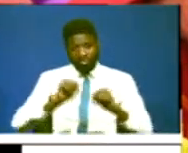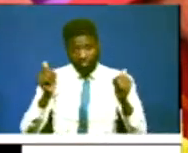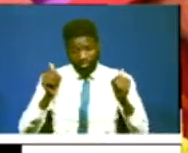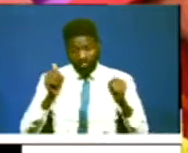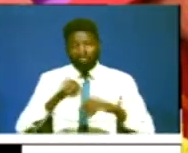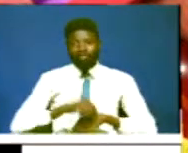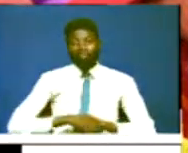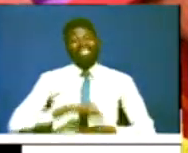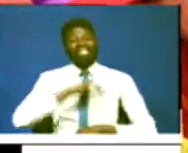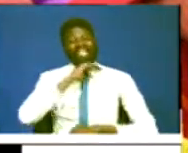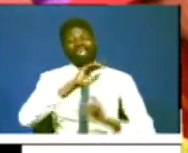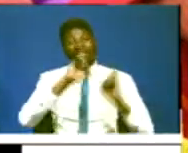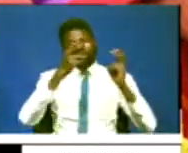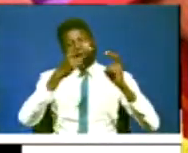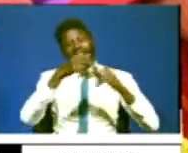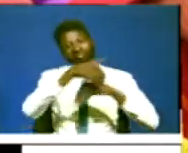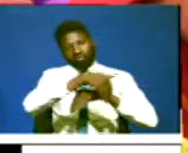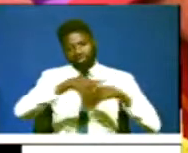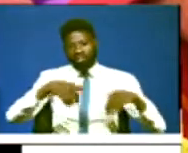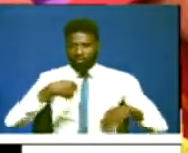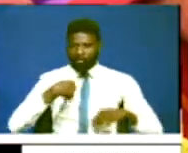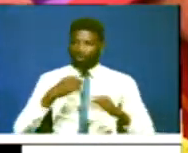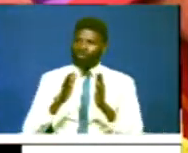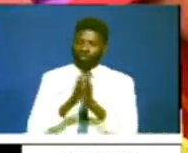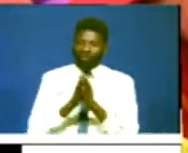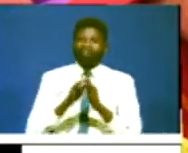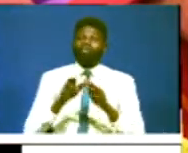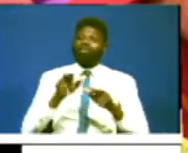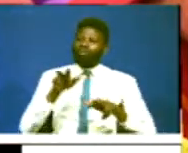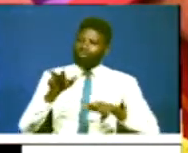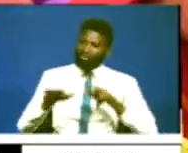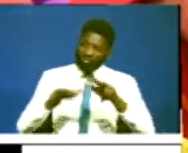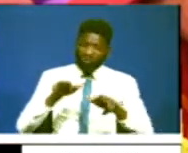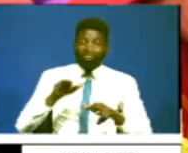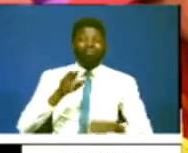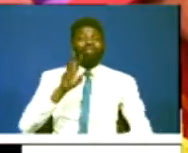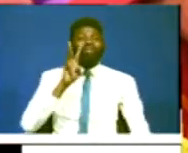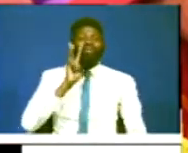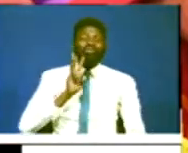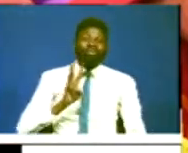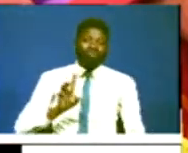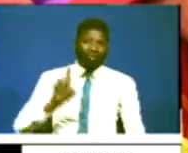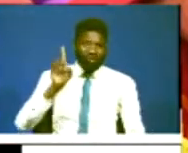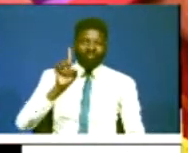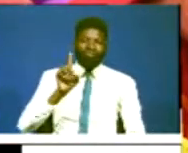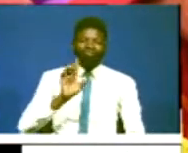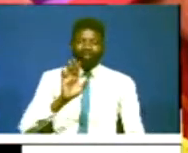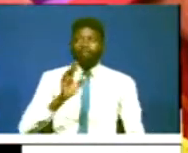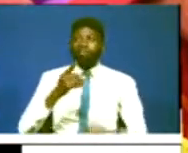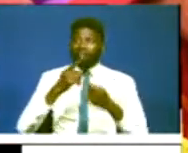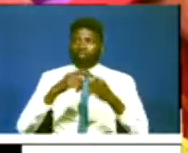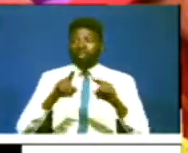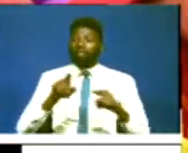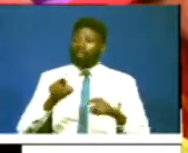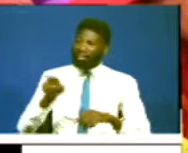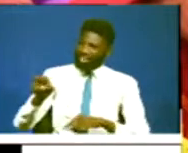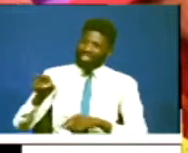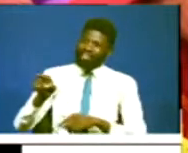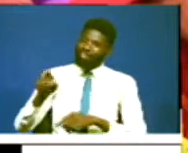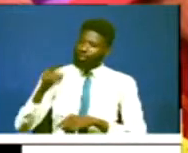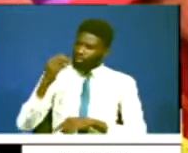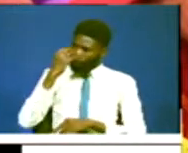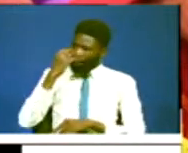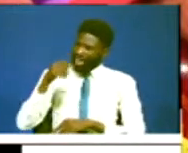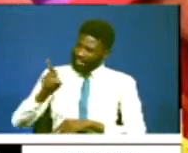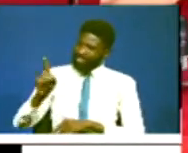mzee, tukiwa na hii akina Dede wa Igoro, wachia sisi. Lakini hatuwezi muacha, wewe rais peke yake ndio utakaa kando.